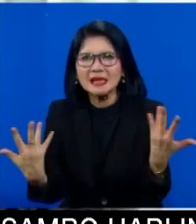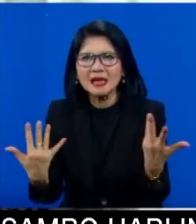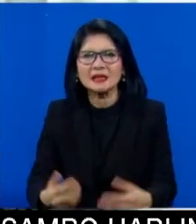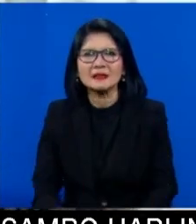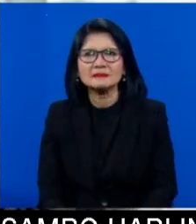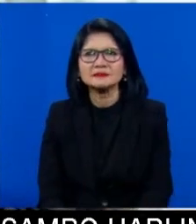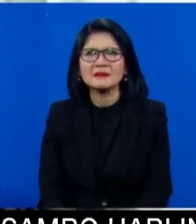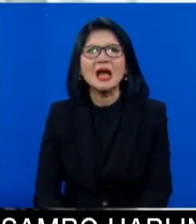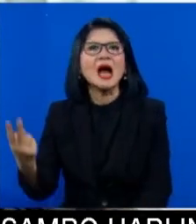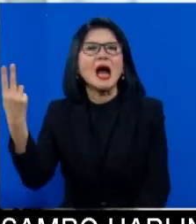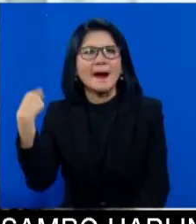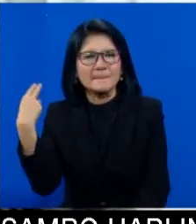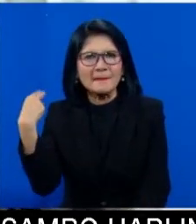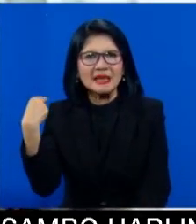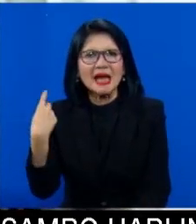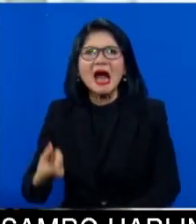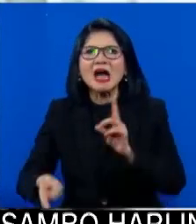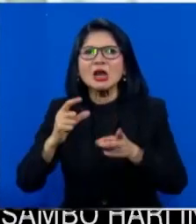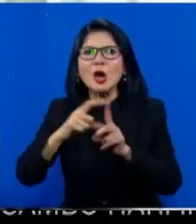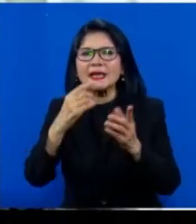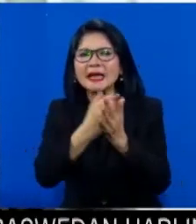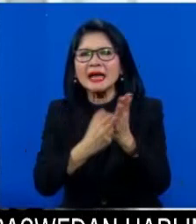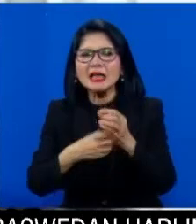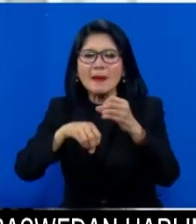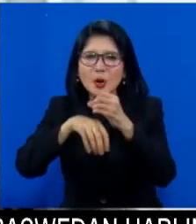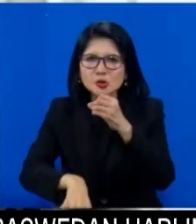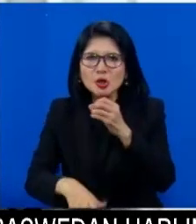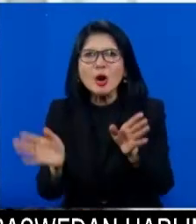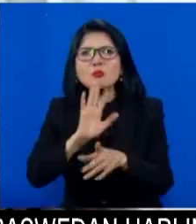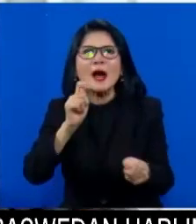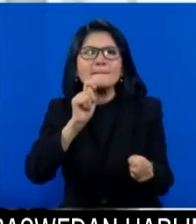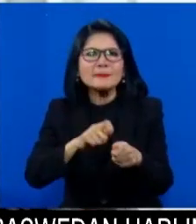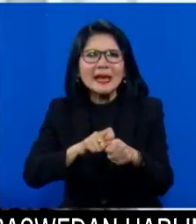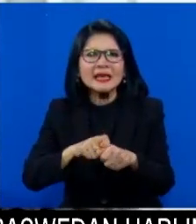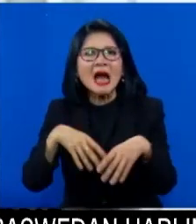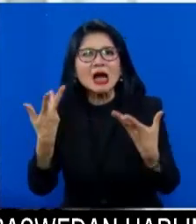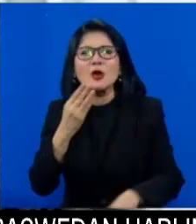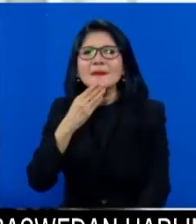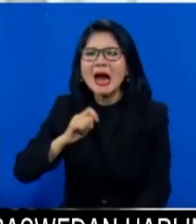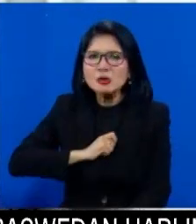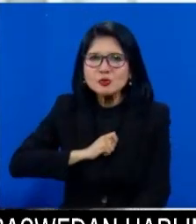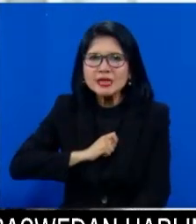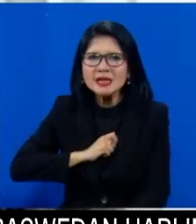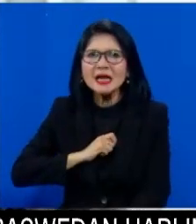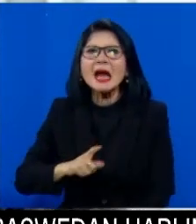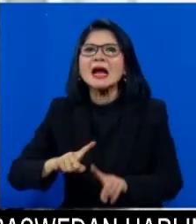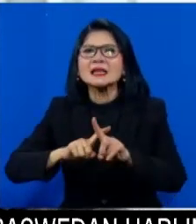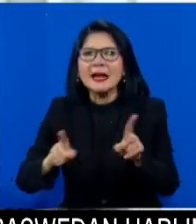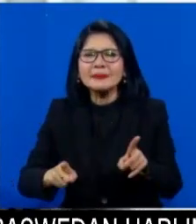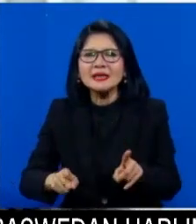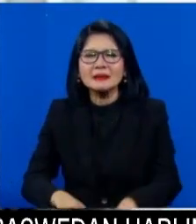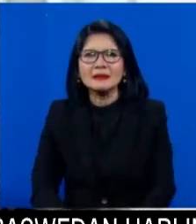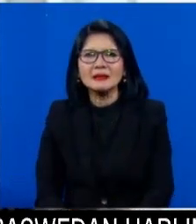Pemerintah setiap kali mengalami kebocoran data, bukannya mengakui, memperbaiki, dan mencegah. Informasikan ke masyarakat bocornya di